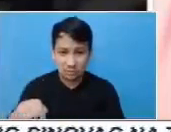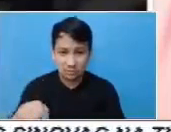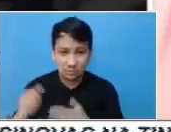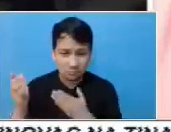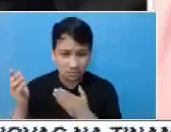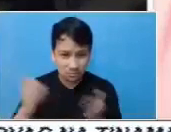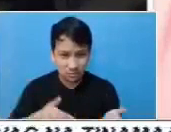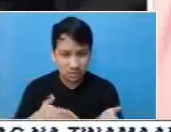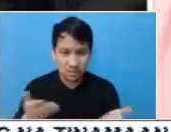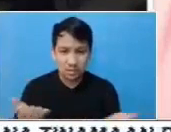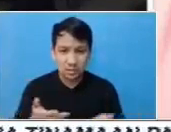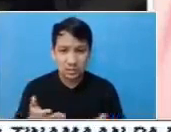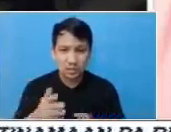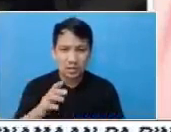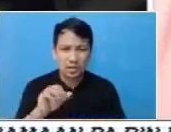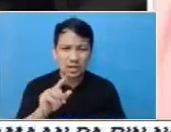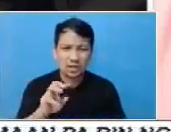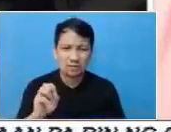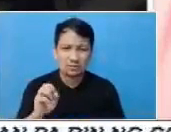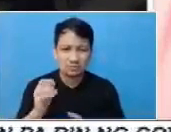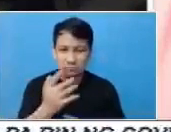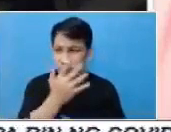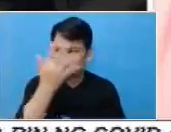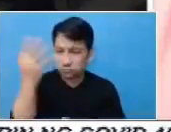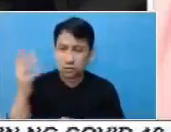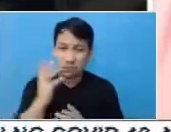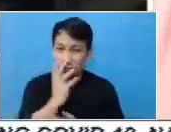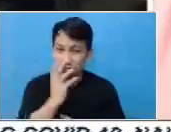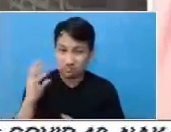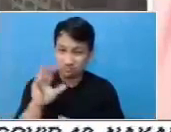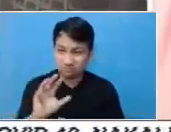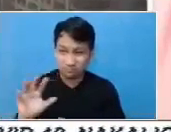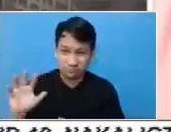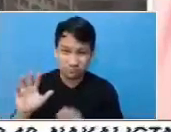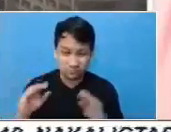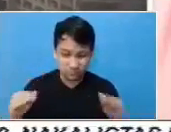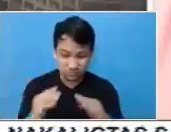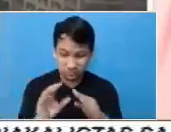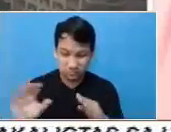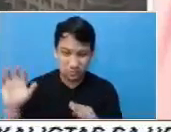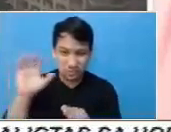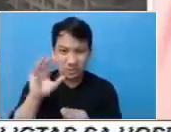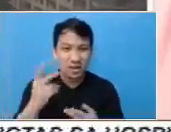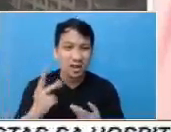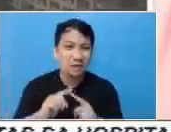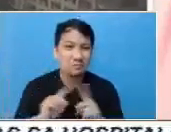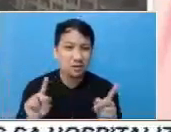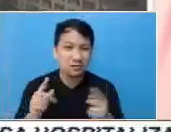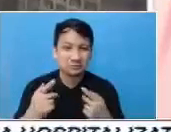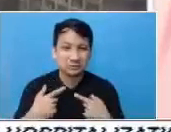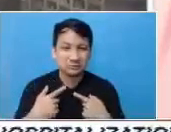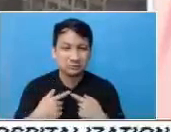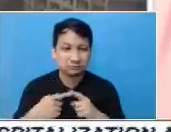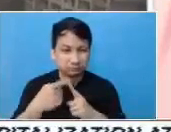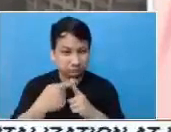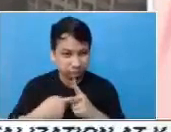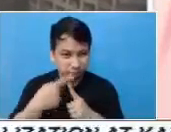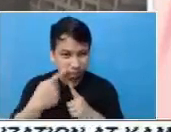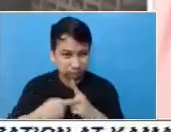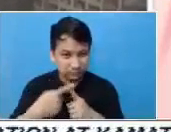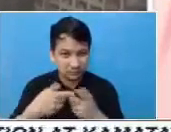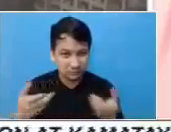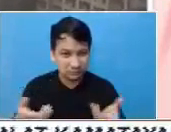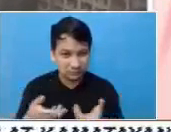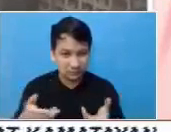sabihin, yung mga pollution dito sa Metro Manila hindi makaalpas. Pero, syempre, nung bumuga ang Taal